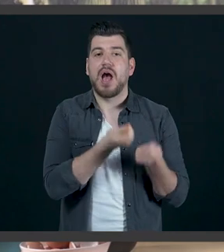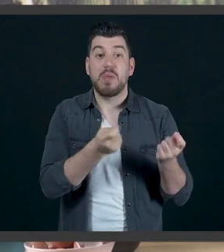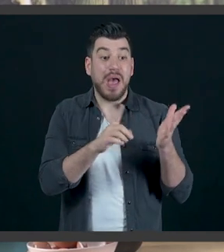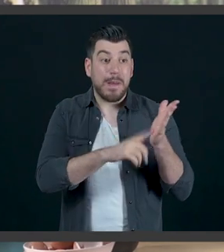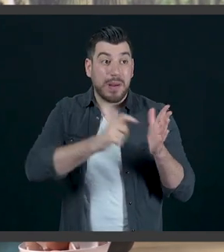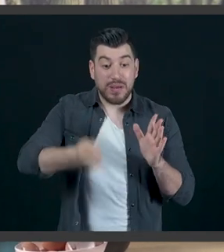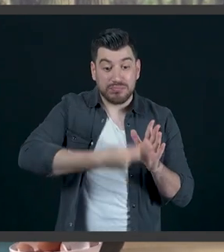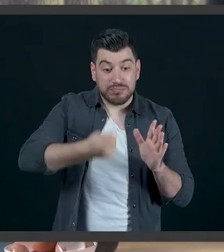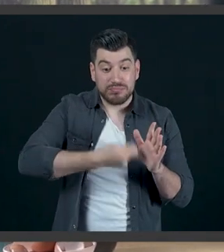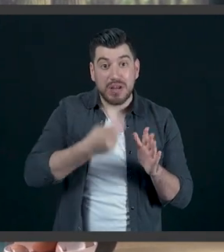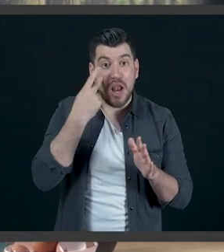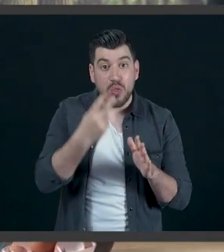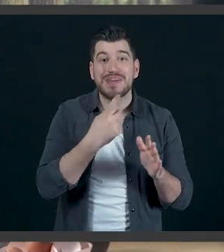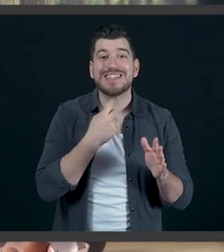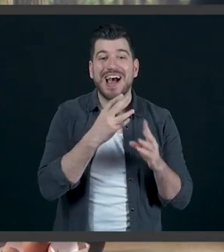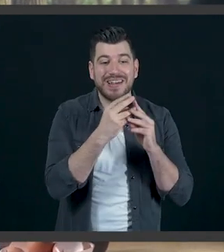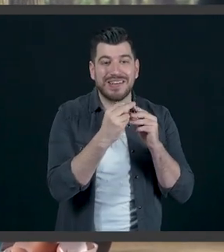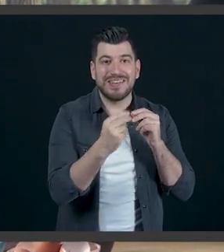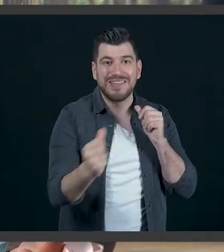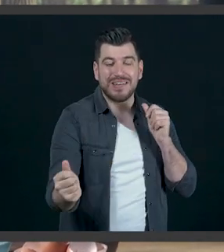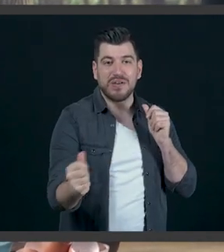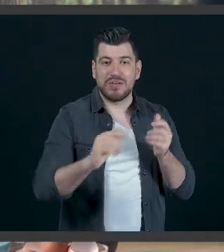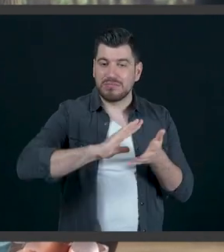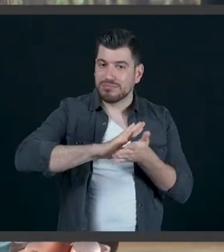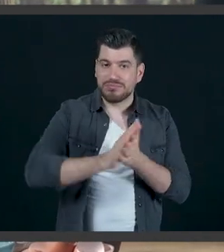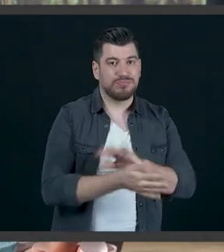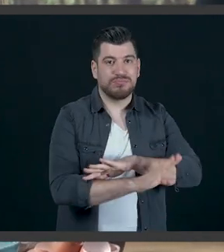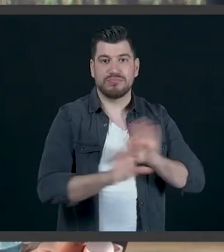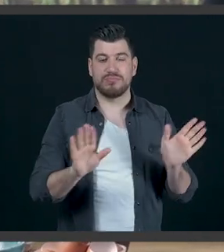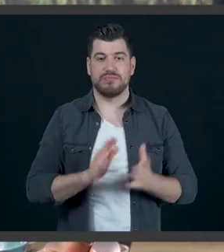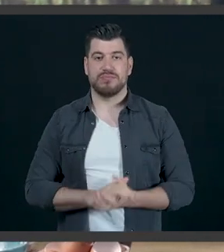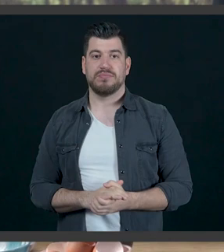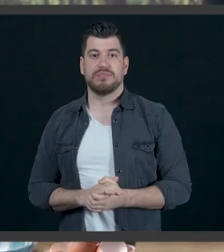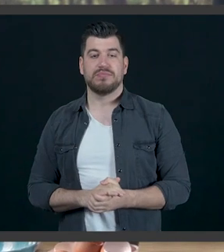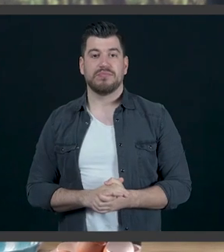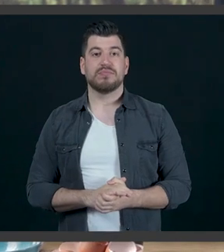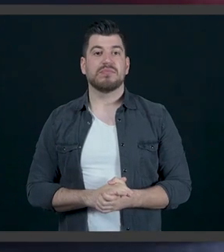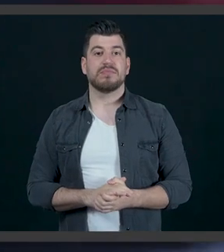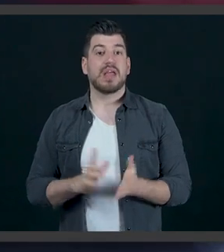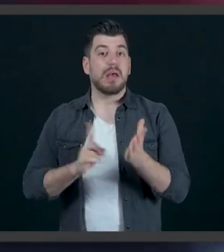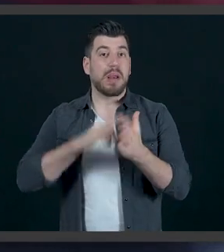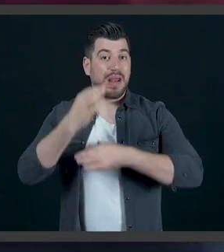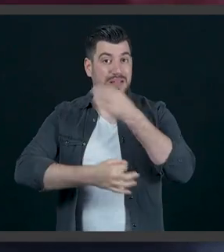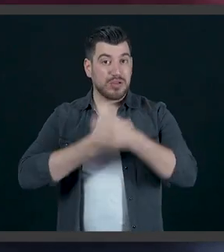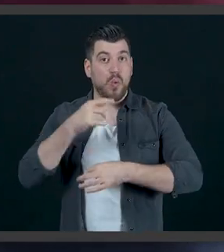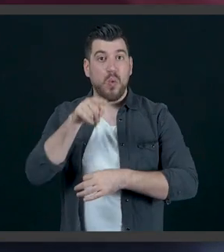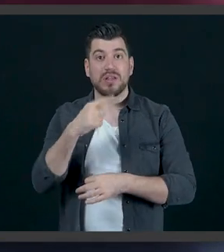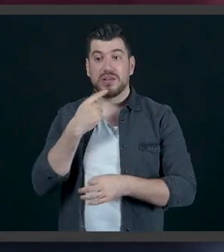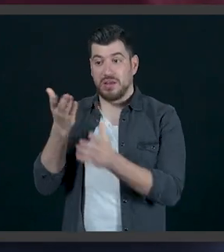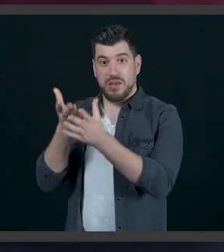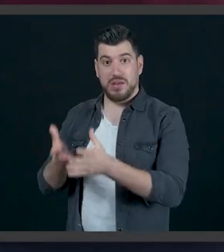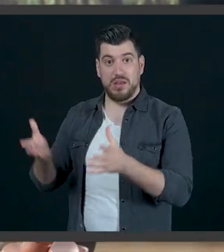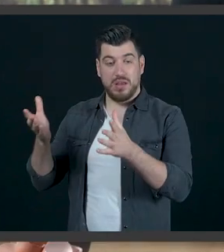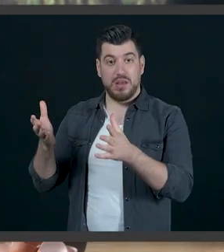Πρέπει οπωσδήποτε να χτυπήσουμε μέχρι τη στιγμή που θα διαλυθεί τελείως η ζάχαρη. Απαραίτητο. Να σας πω ότι τα μείγματα που μένουν πάρα